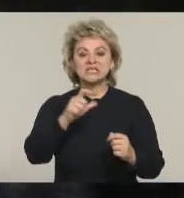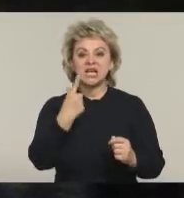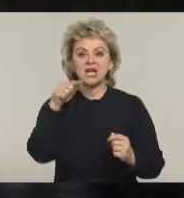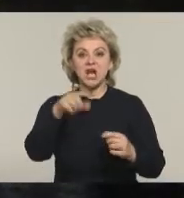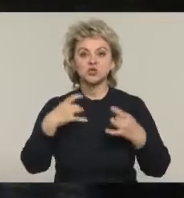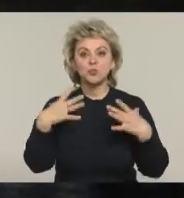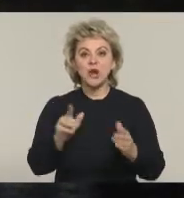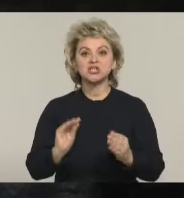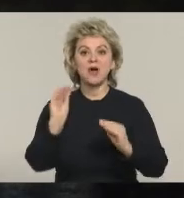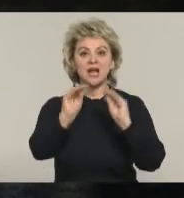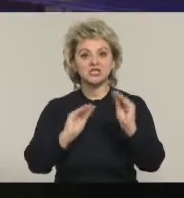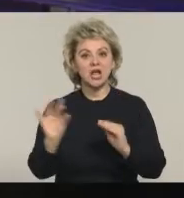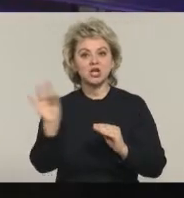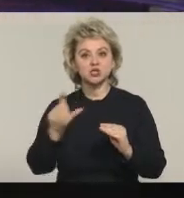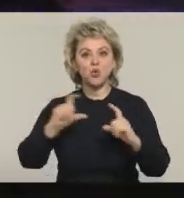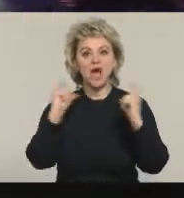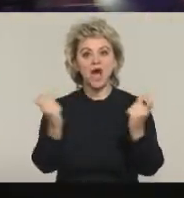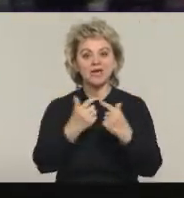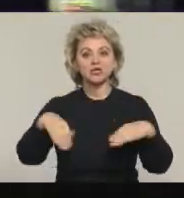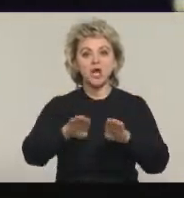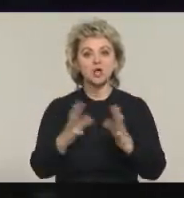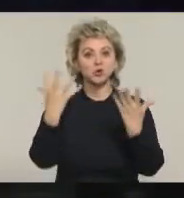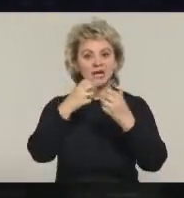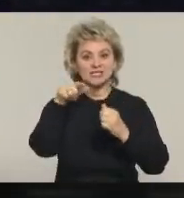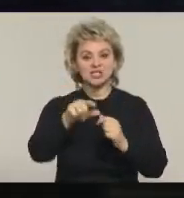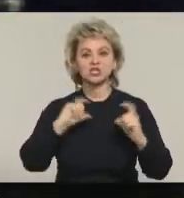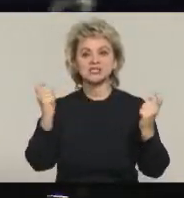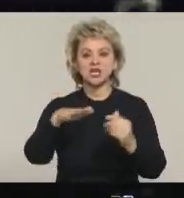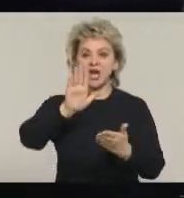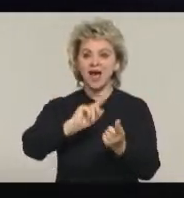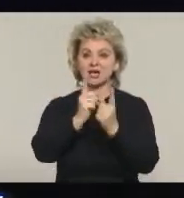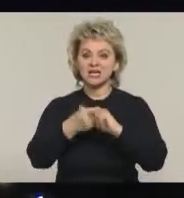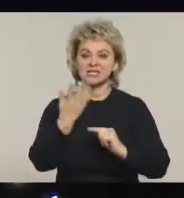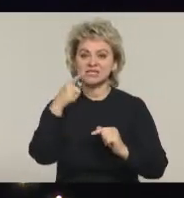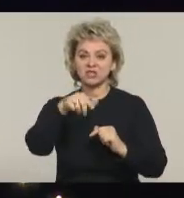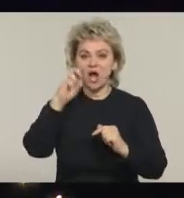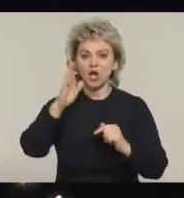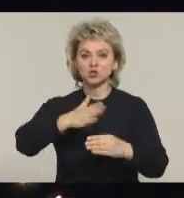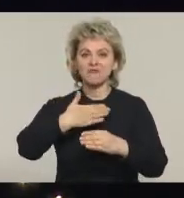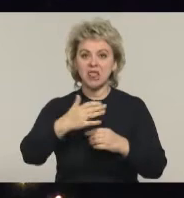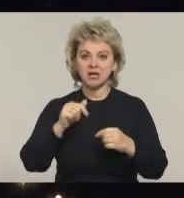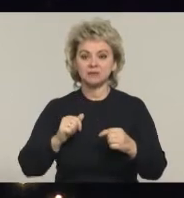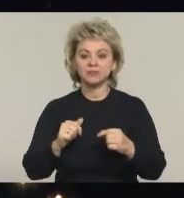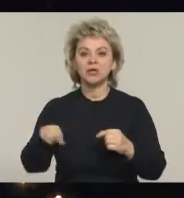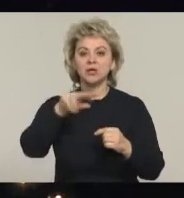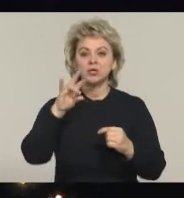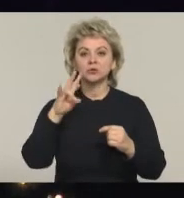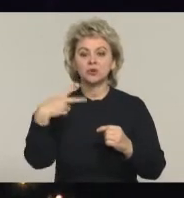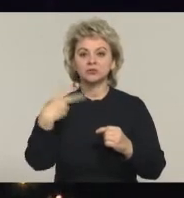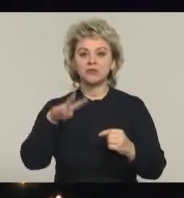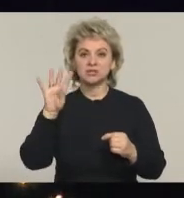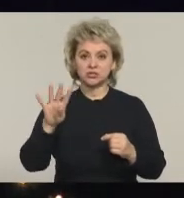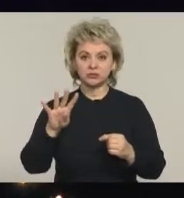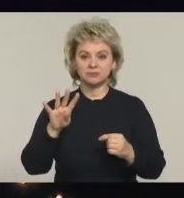Сине-красный к празднику приоделась и Ростов-арена. Как только стемнело, стадион окрасился в цвета государственного флага. Виктория Щетинина,